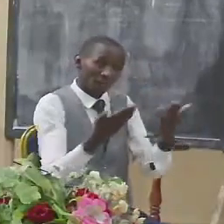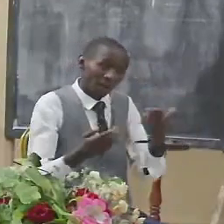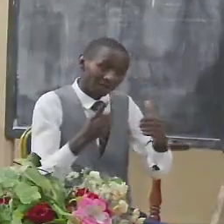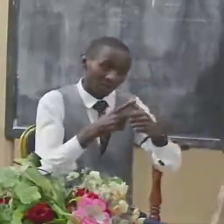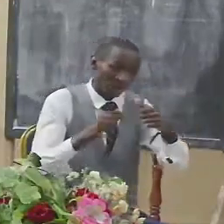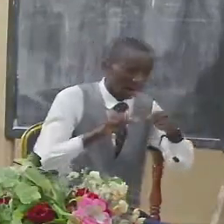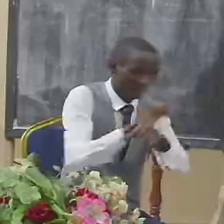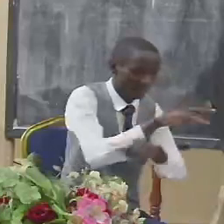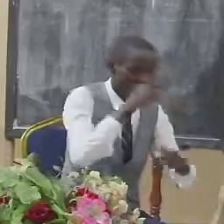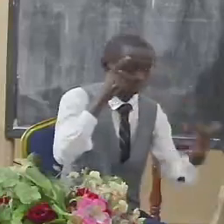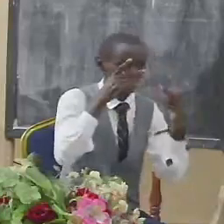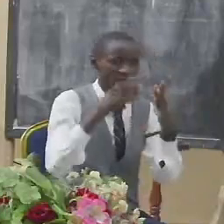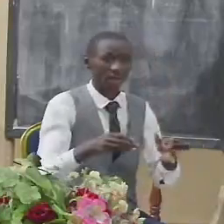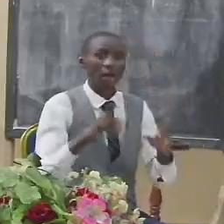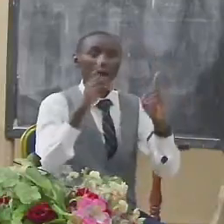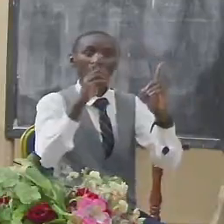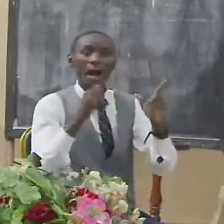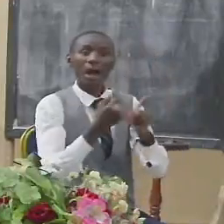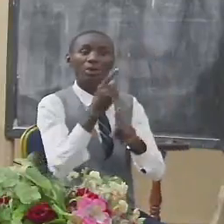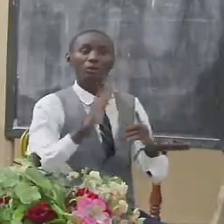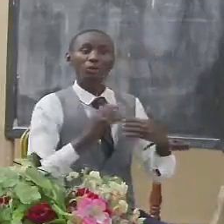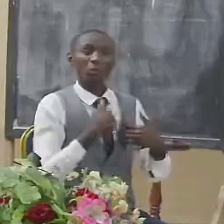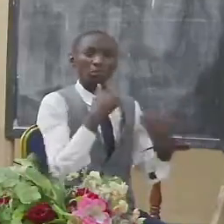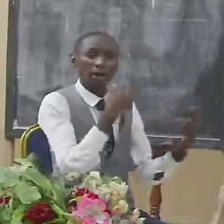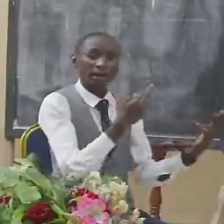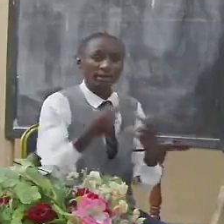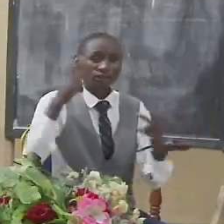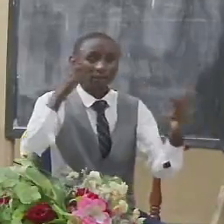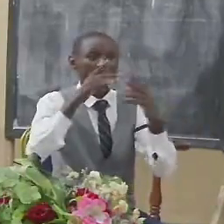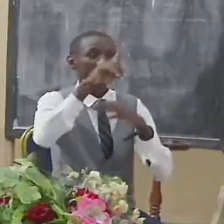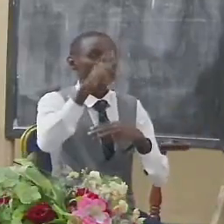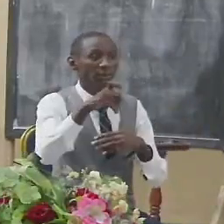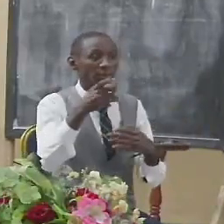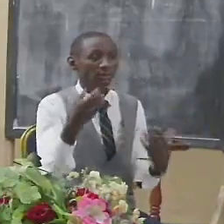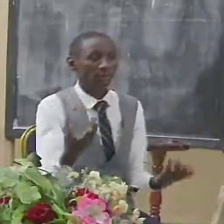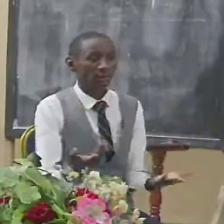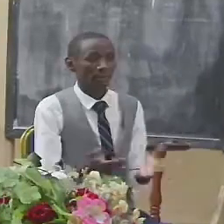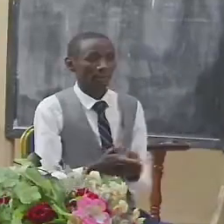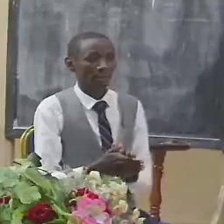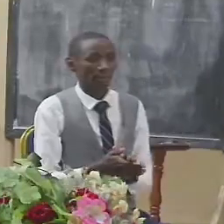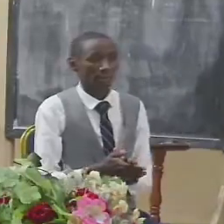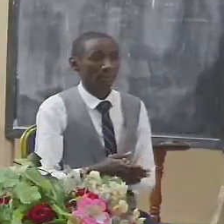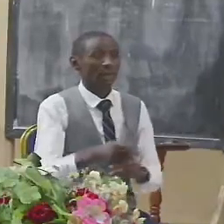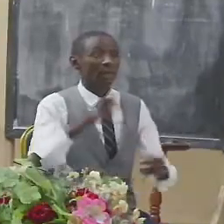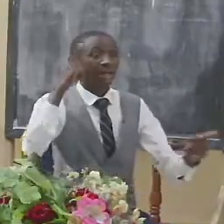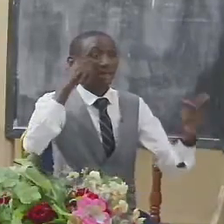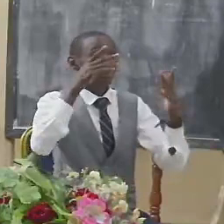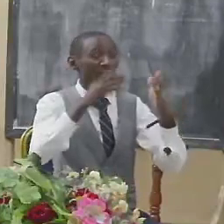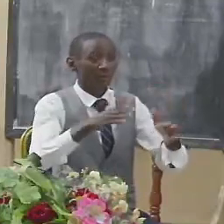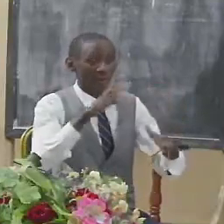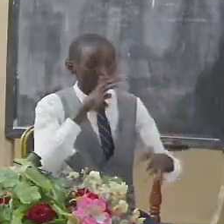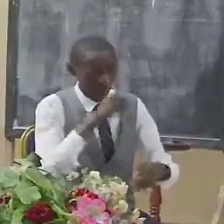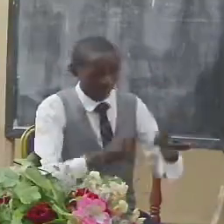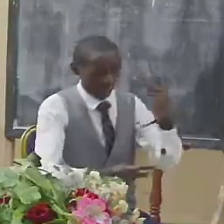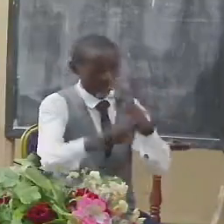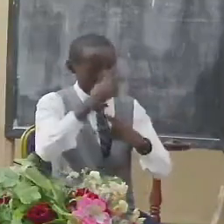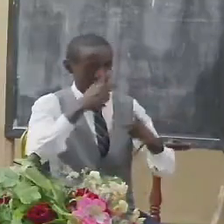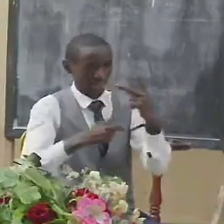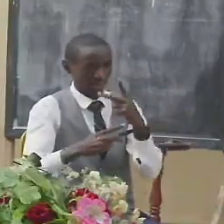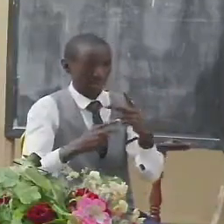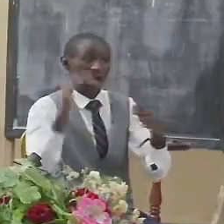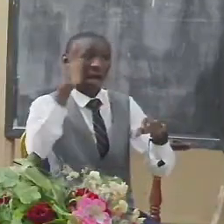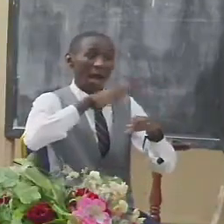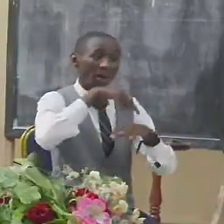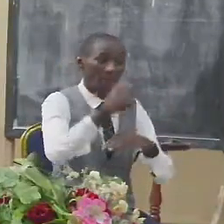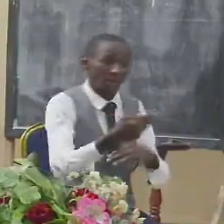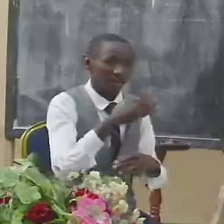Atatuma nabii. Est-ce qu'on n'a pas reçu le prophète? Je hatukupokea nabii. Le prophète est venu. Nabii alikuja. Il a apporté la